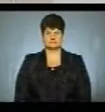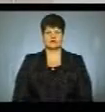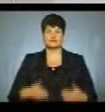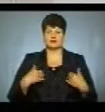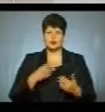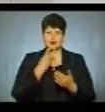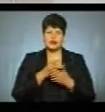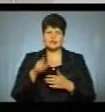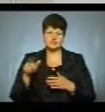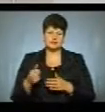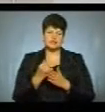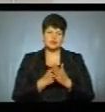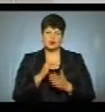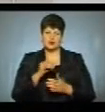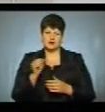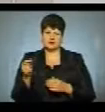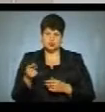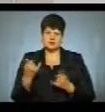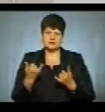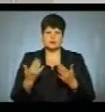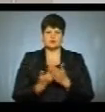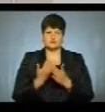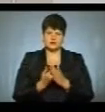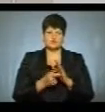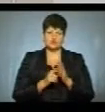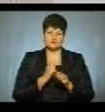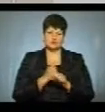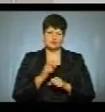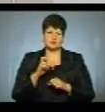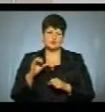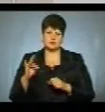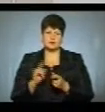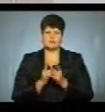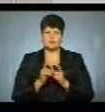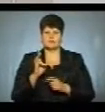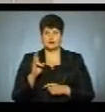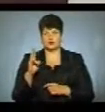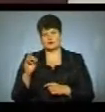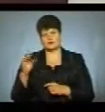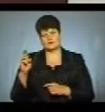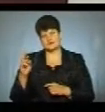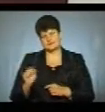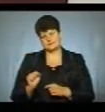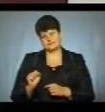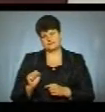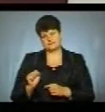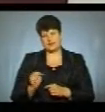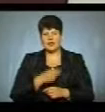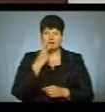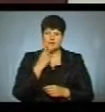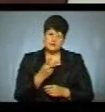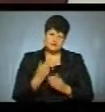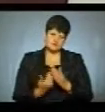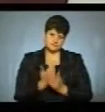Вітаю глядачів телеканалу ЮА Тернопіль. В ефірі новини. У студії Богдана Сарабун, сурдопереклад Надія Коцовська. Дивіться